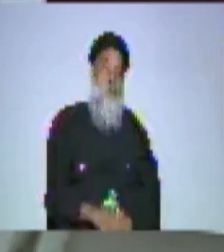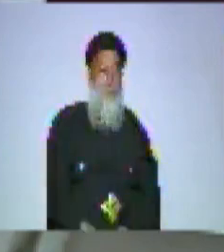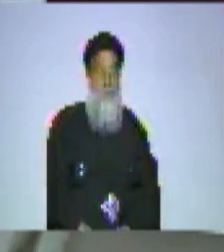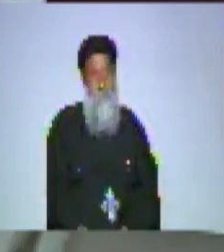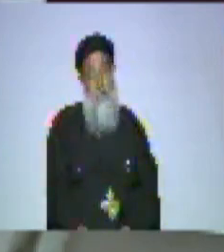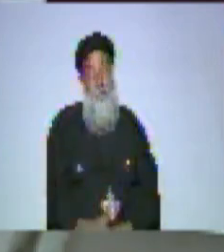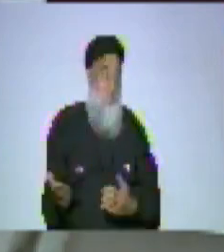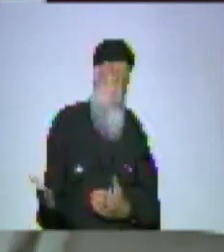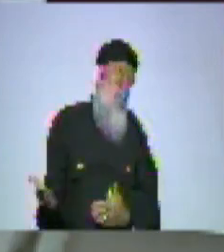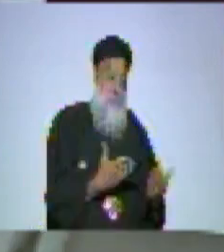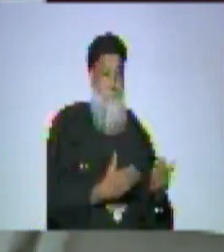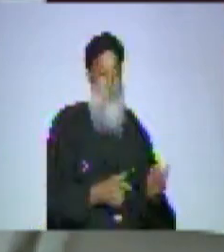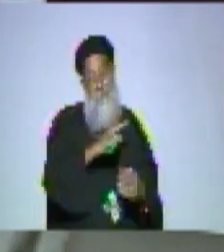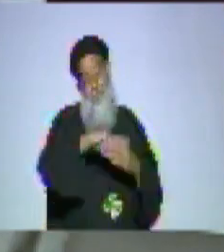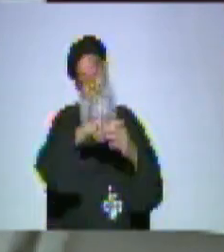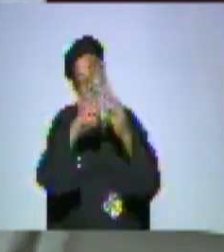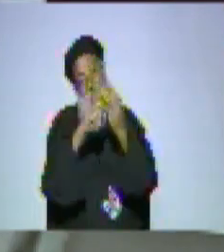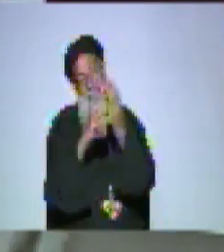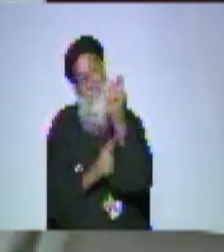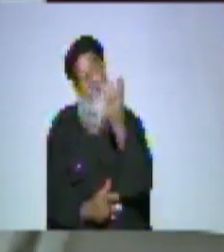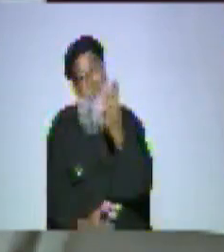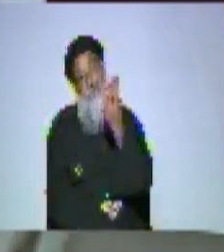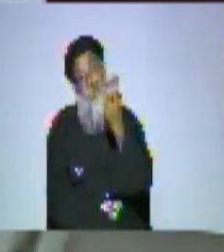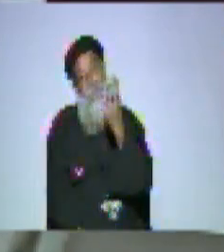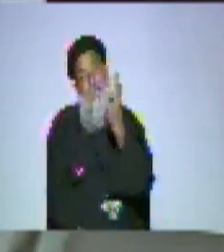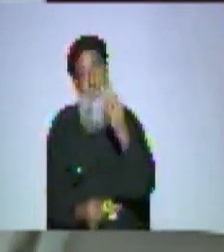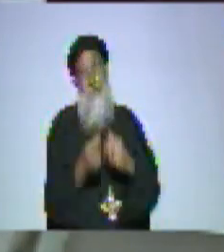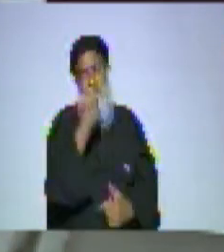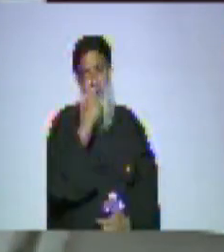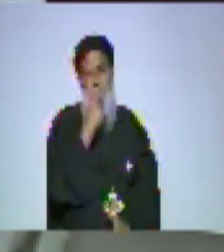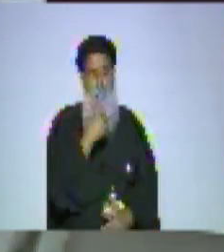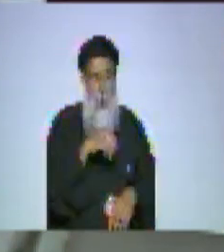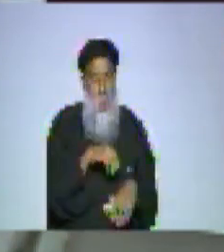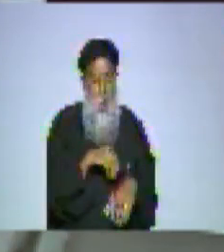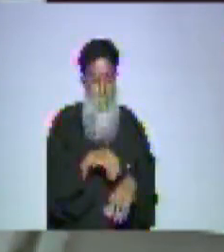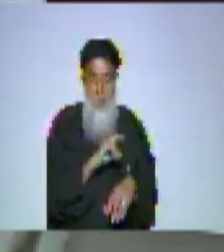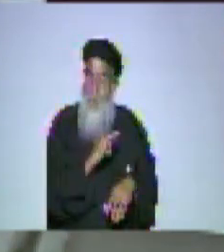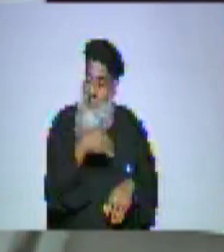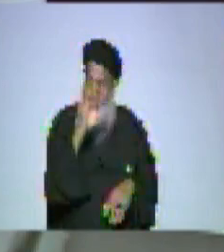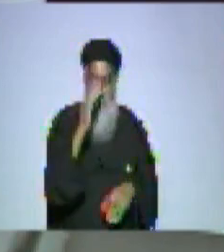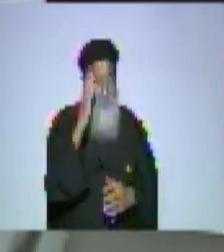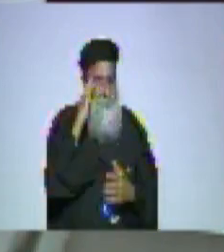يعني يتحول ضعف الانسان الى مكانه تخيل